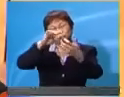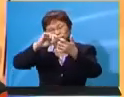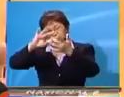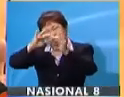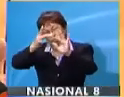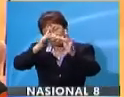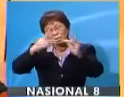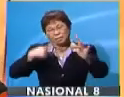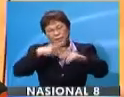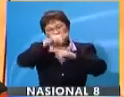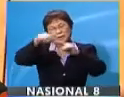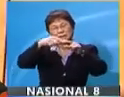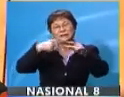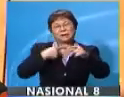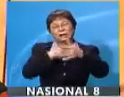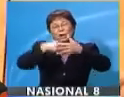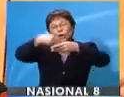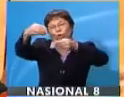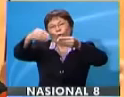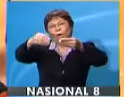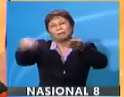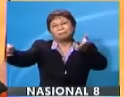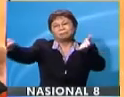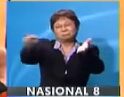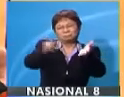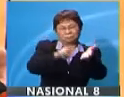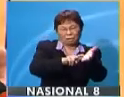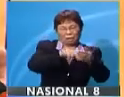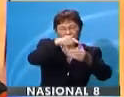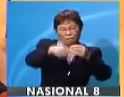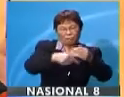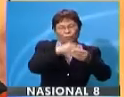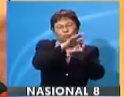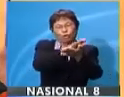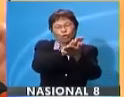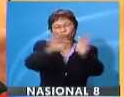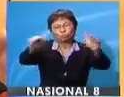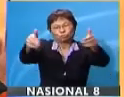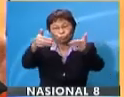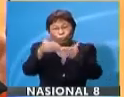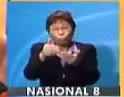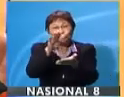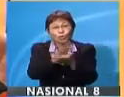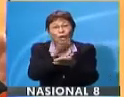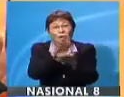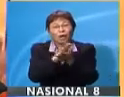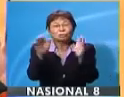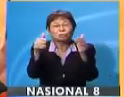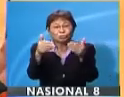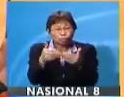kita keluarkan statement mengenai dengan sekolah ditutup